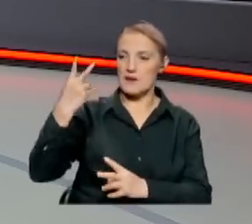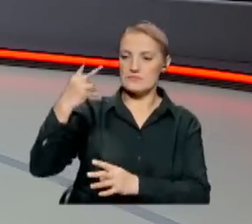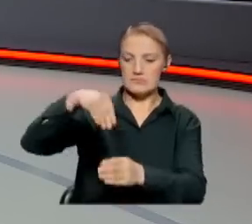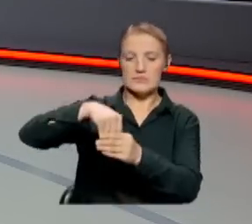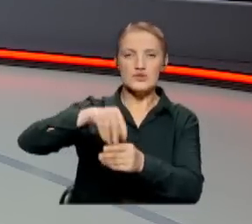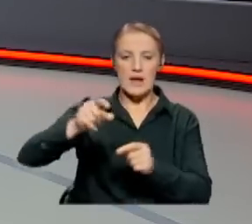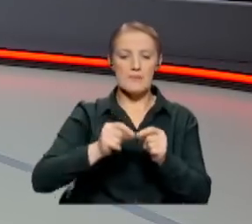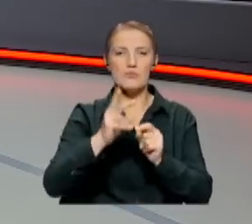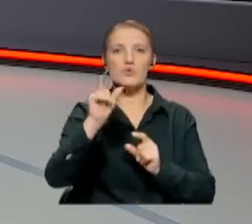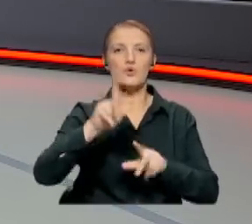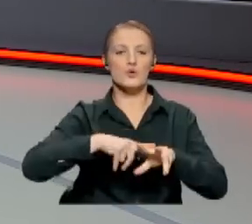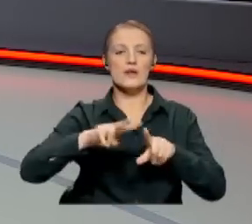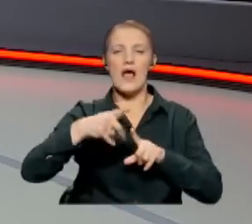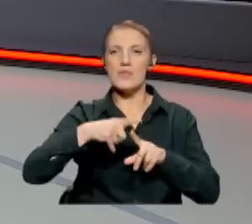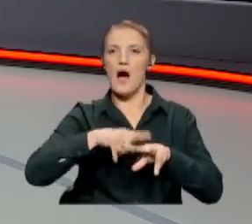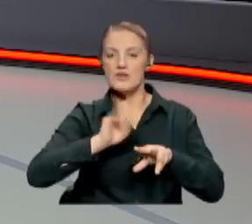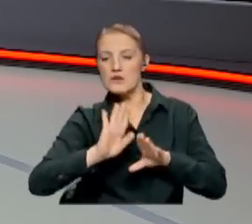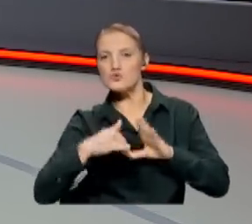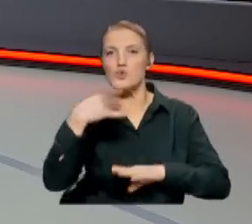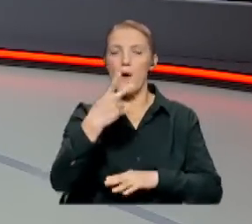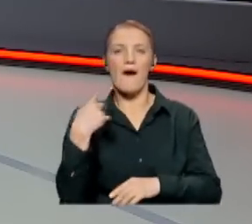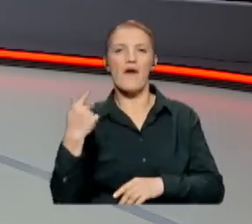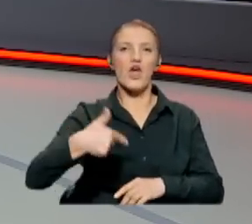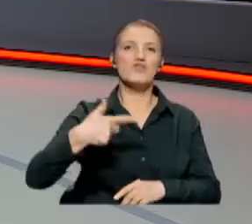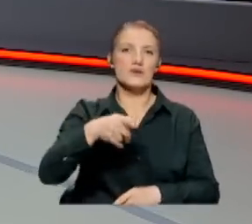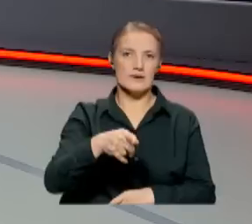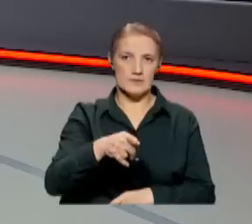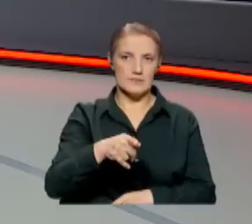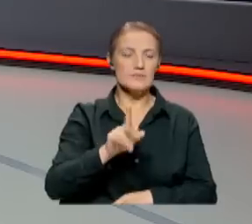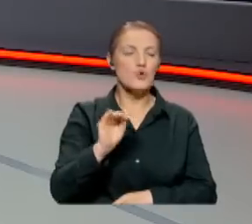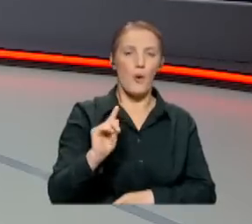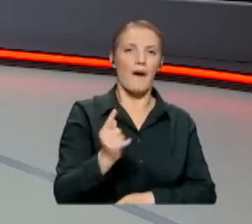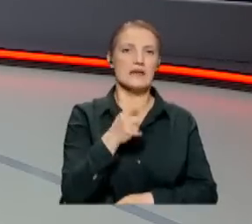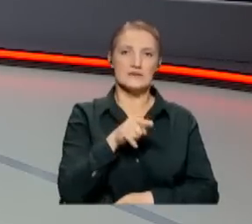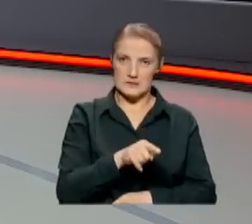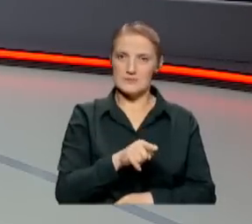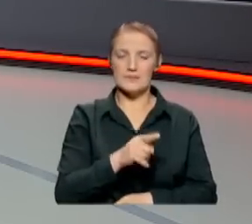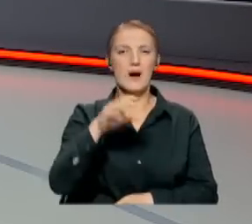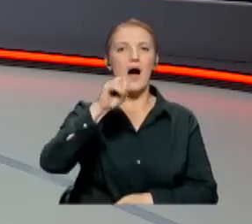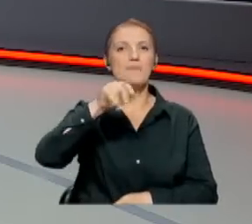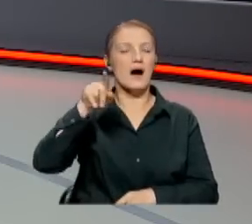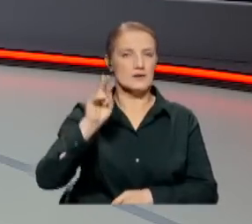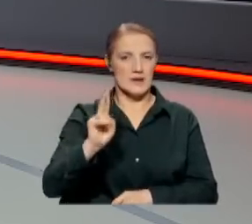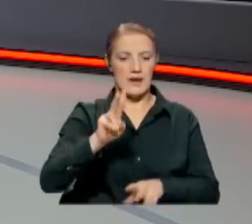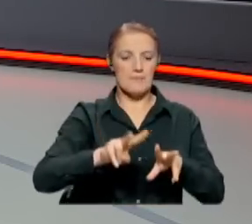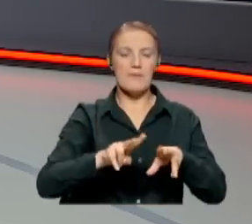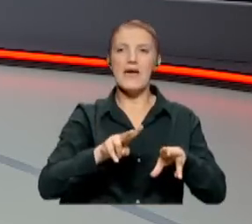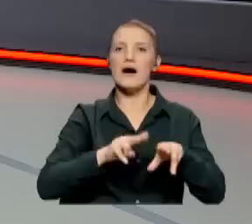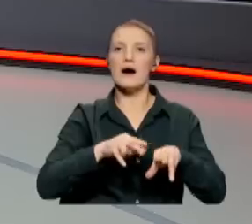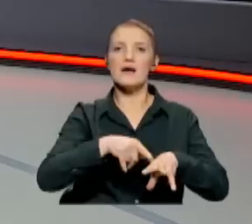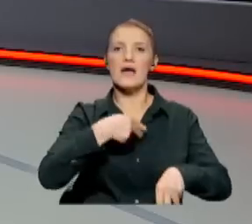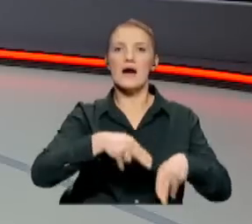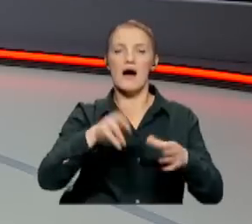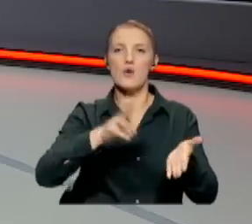Parti'nin içinden de Bülent ördükten sonra ikinci bir çıkış geldi bu ikinci ki çok ilginç AK Parti m k k